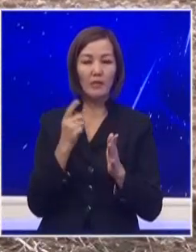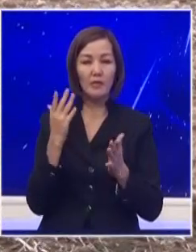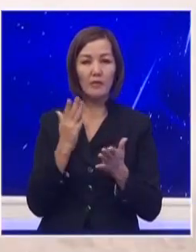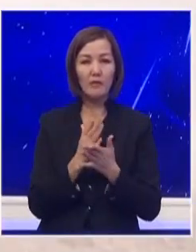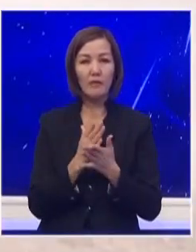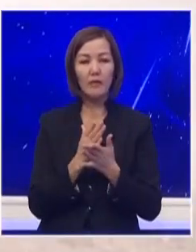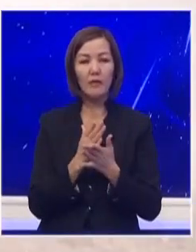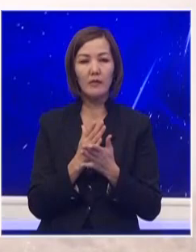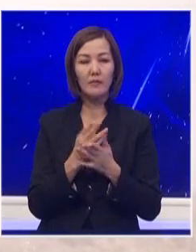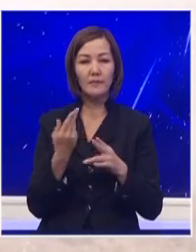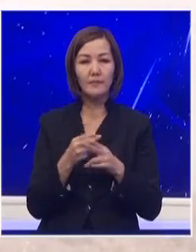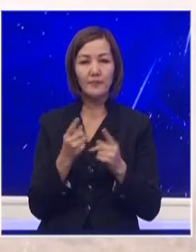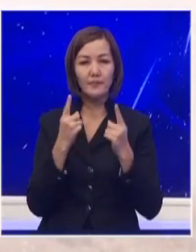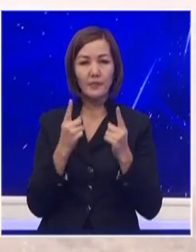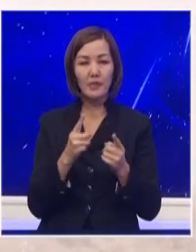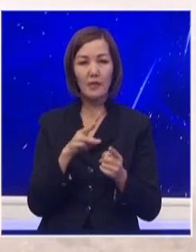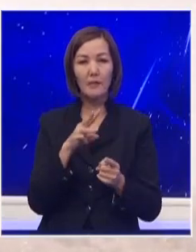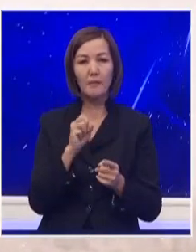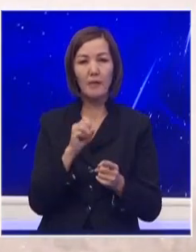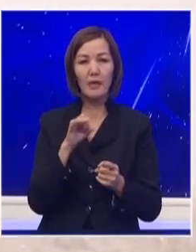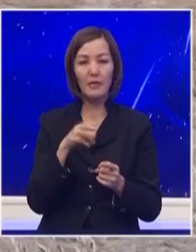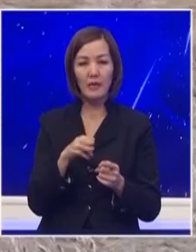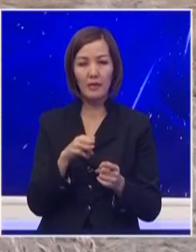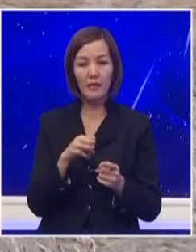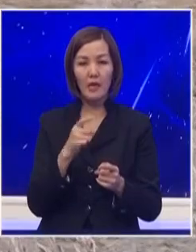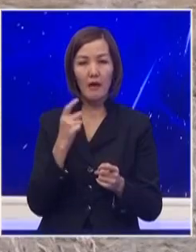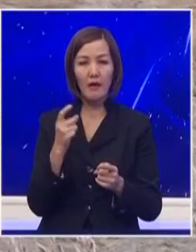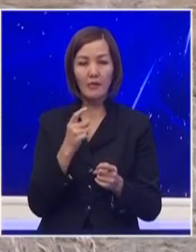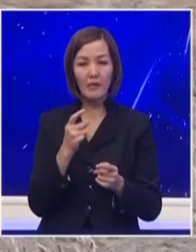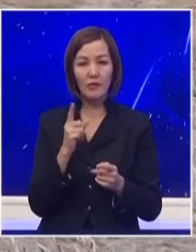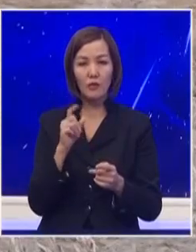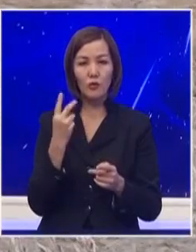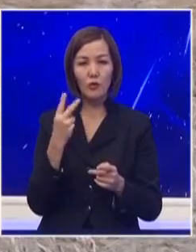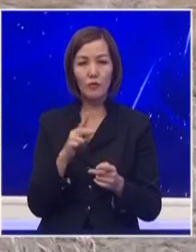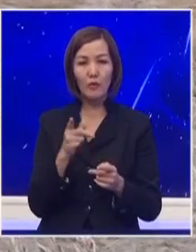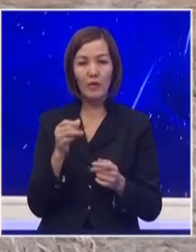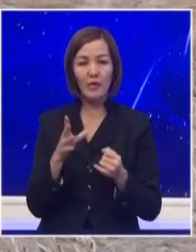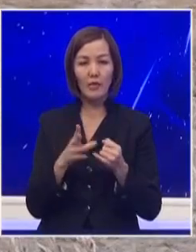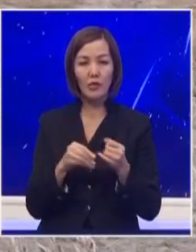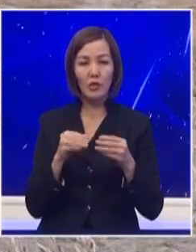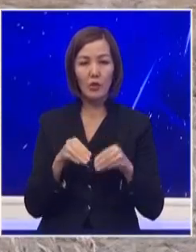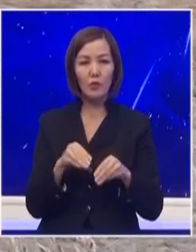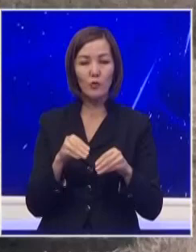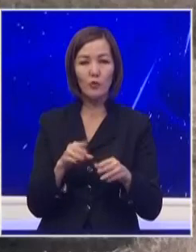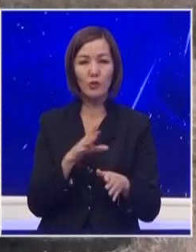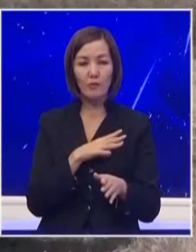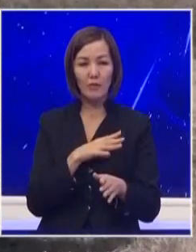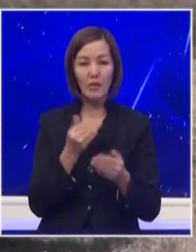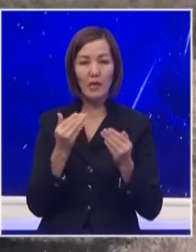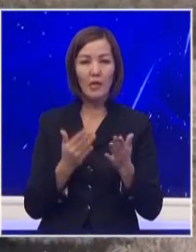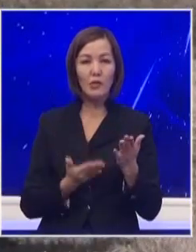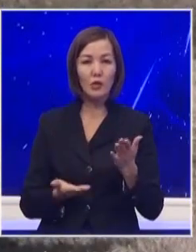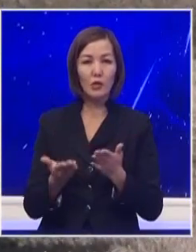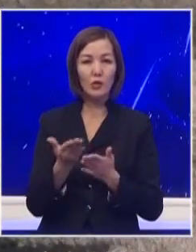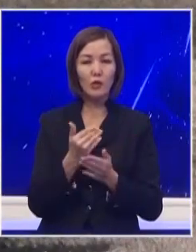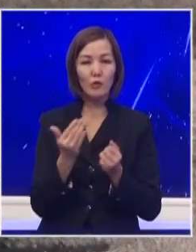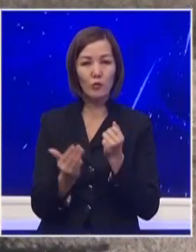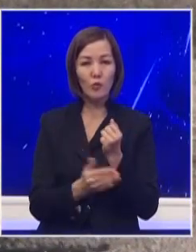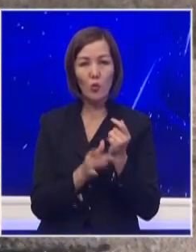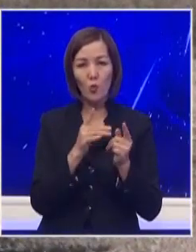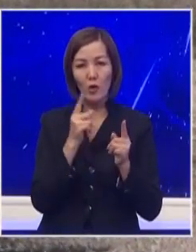практикасын жетілдірту үшін қажет. Әр облыста қалып жұмыс істеуге жақсы мүмкіндік деп ойлаймын. Өз ұсыныстарымен келген 9